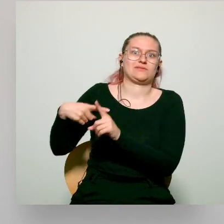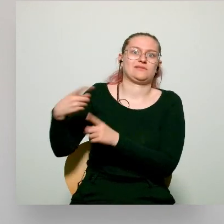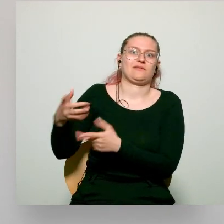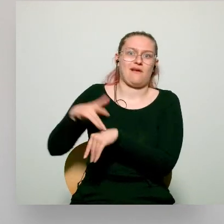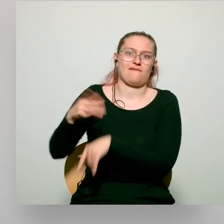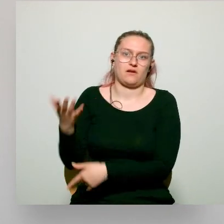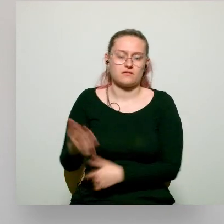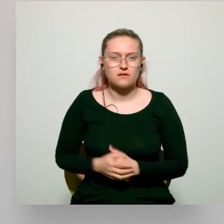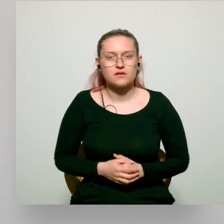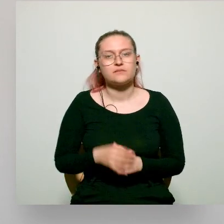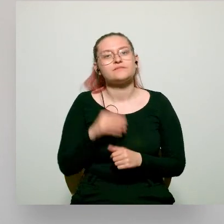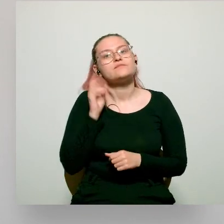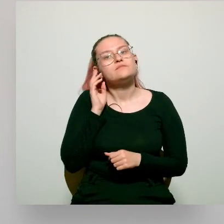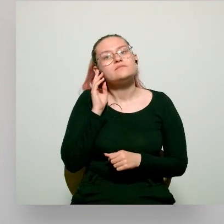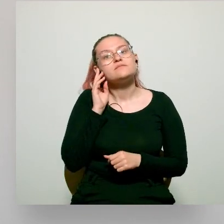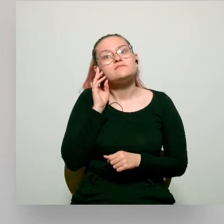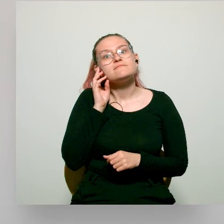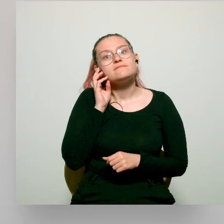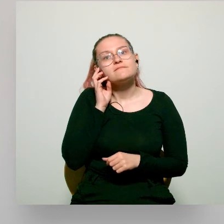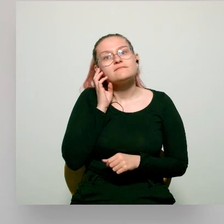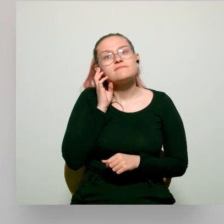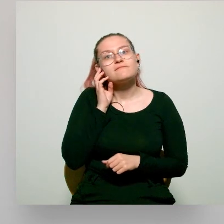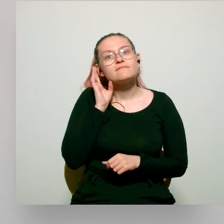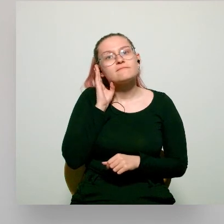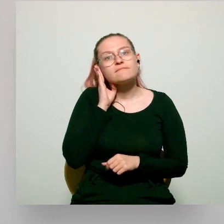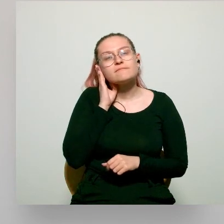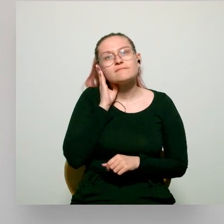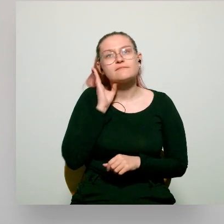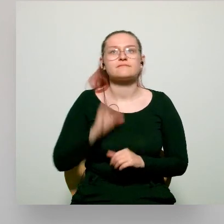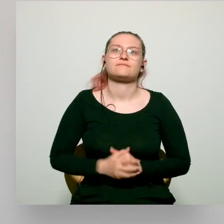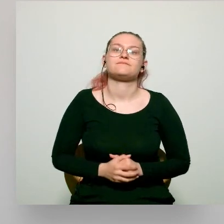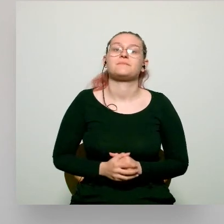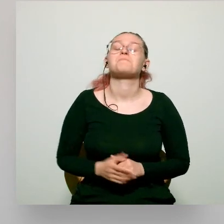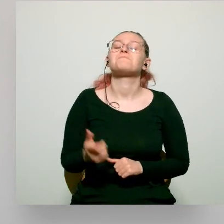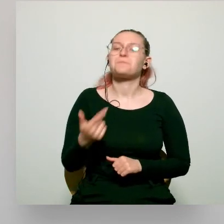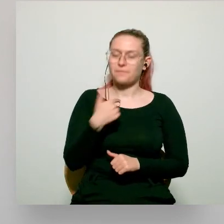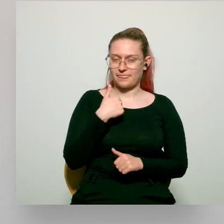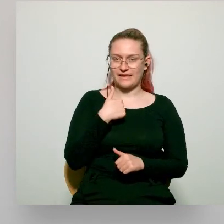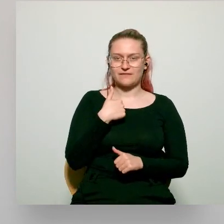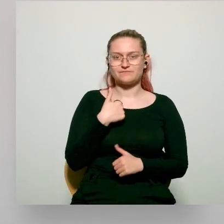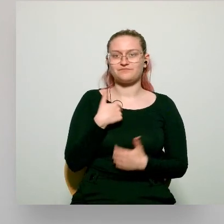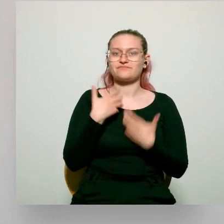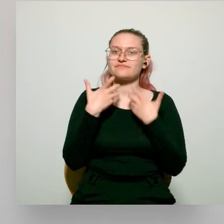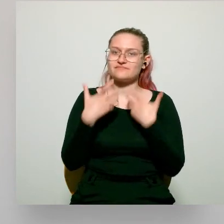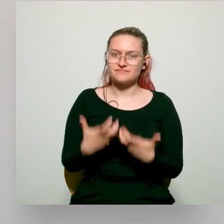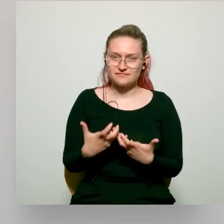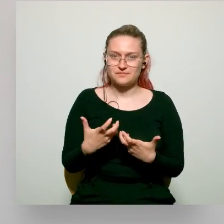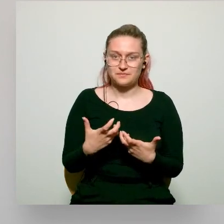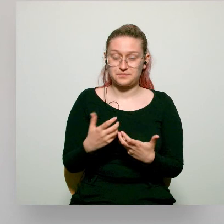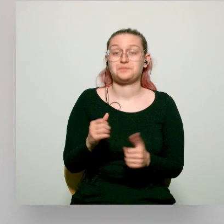Ну, насамперед, я би тут повторила те, що пан Микола... Przede wszystkim chciałbym